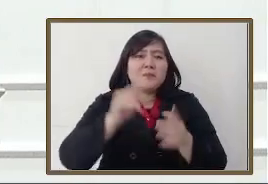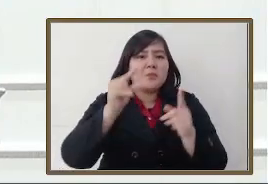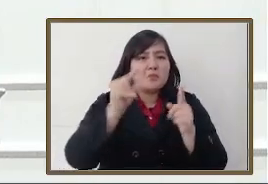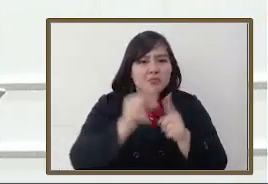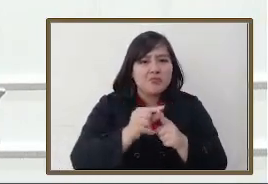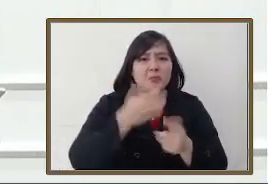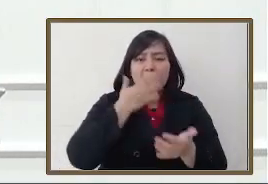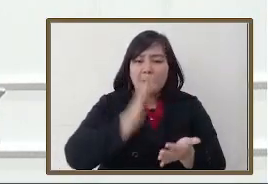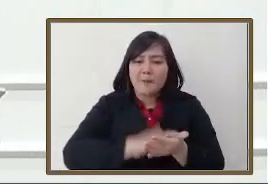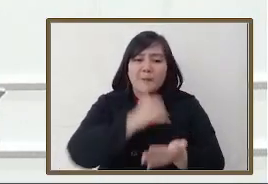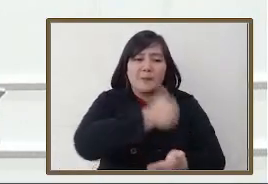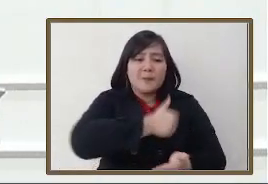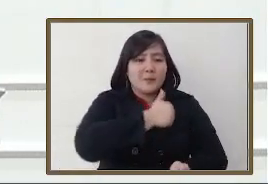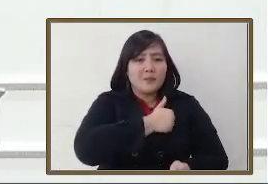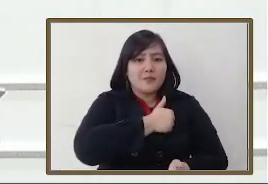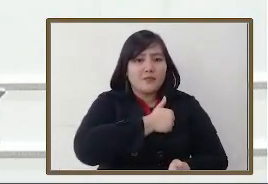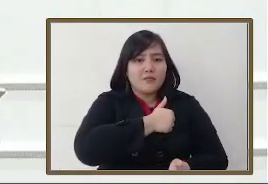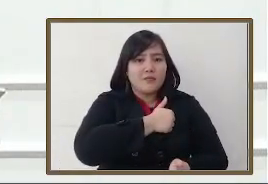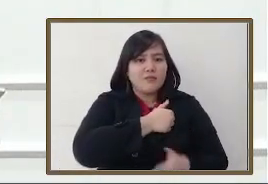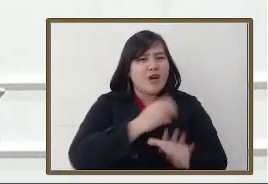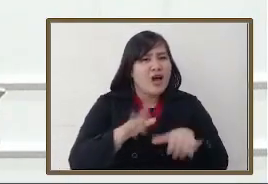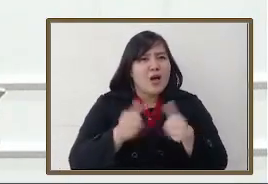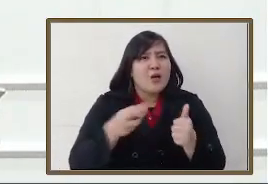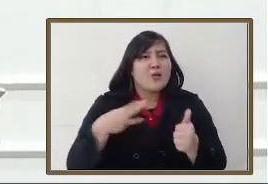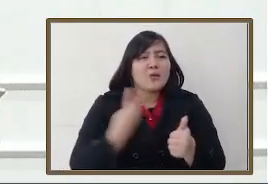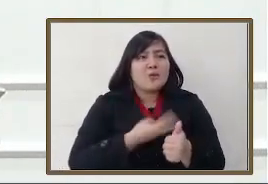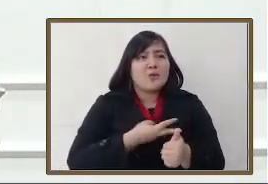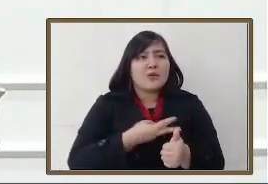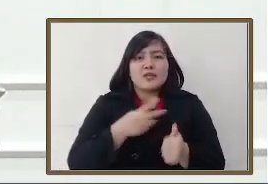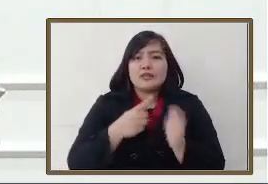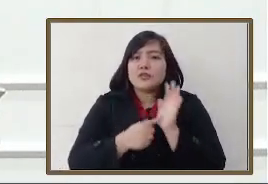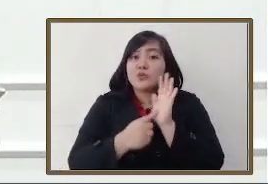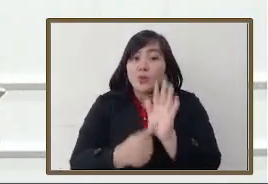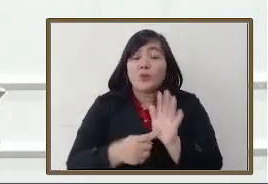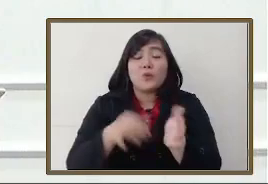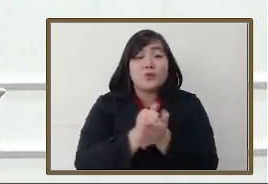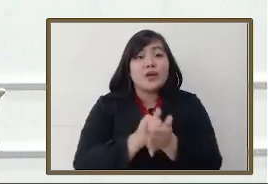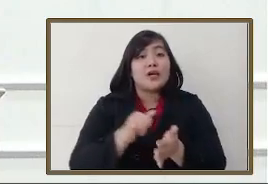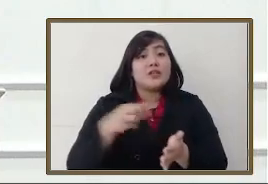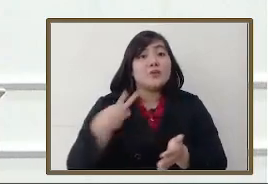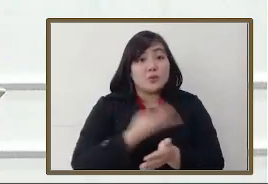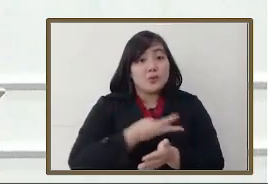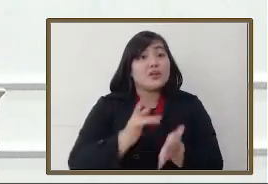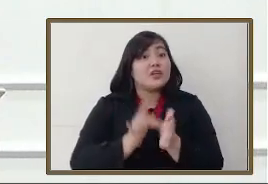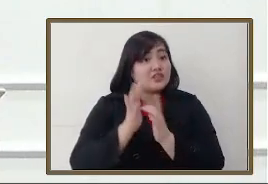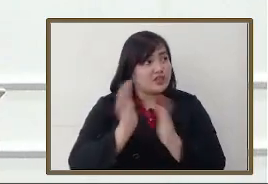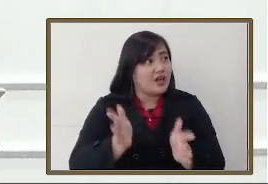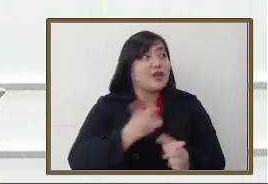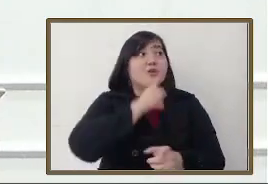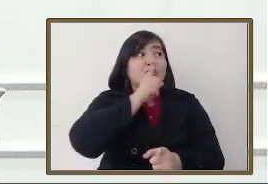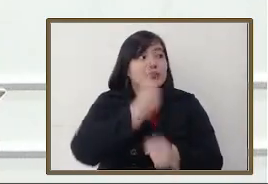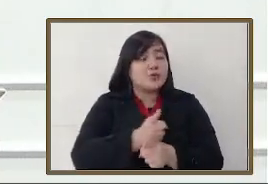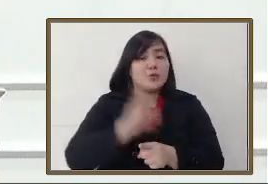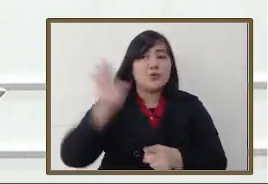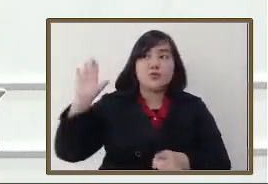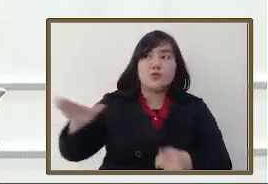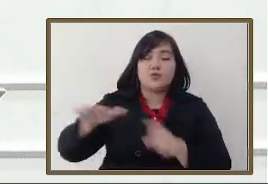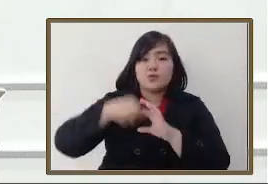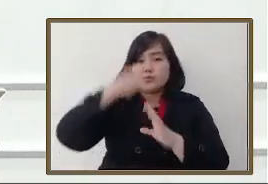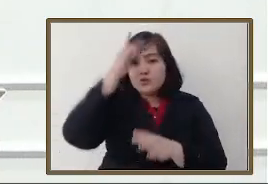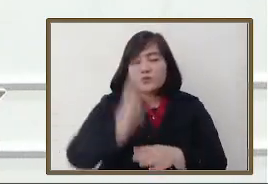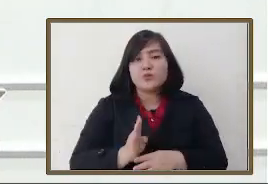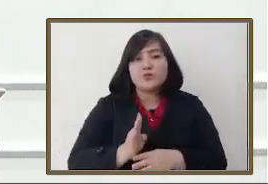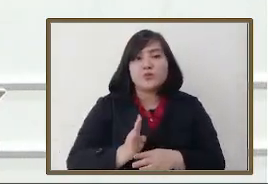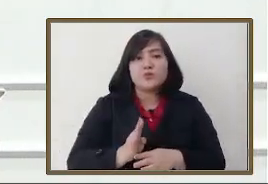espiritu ng Diyos? Para makita na ikaw talaga ay totoong anak ng Diyos, ipakita mo